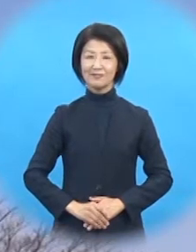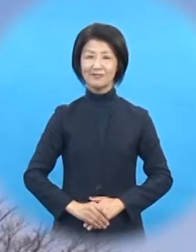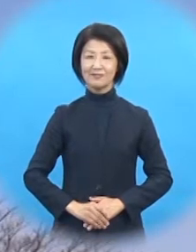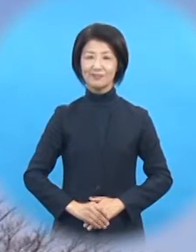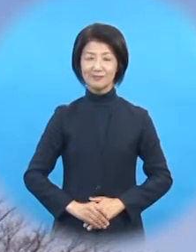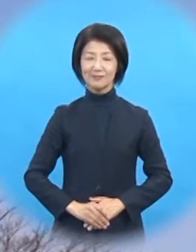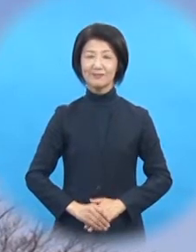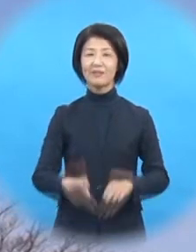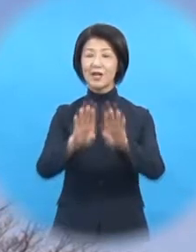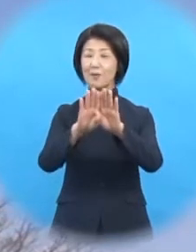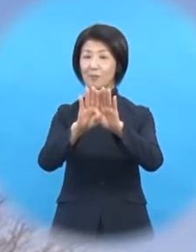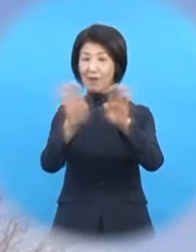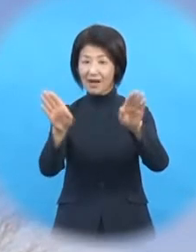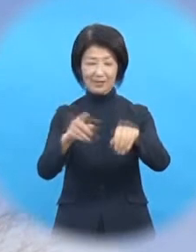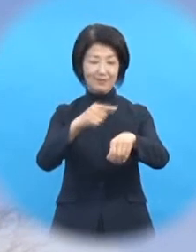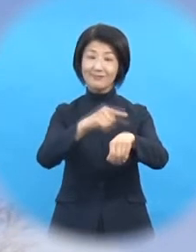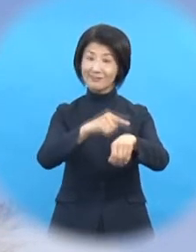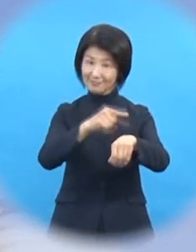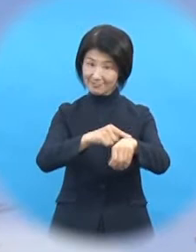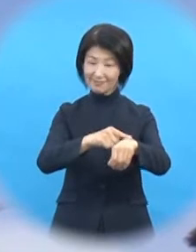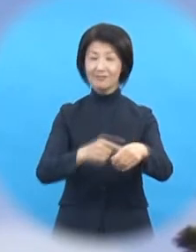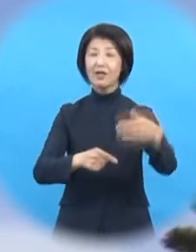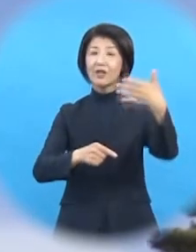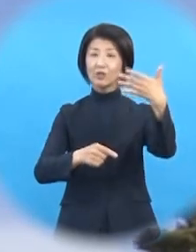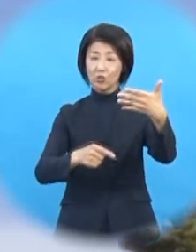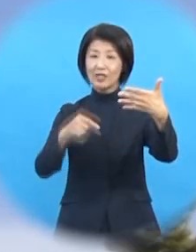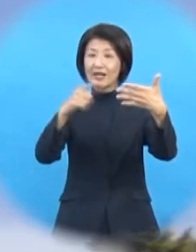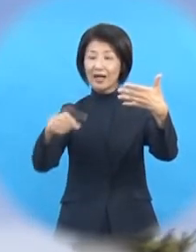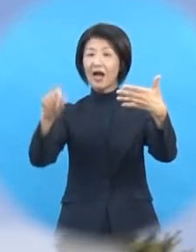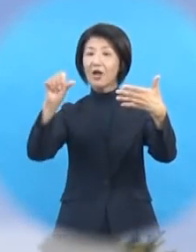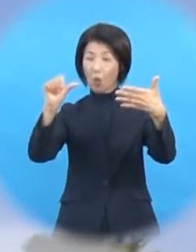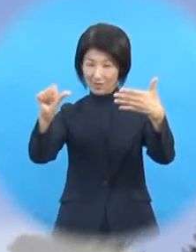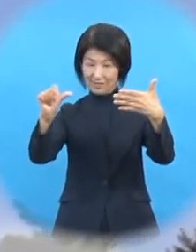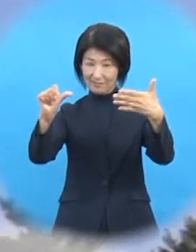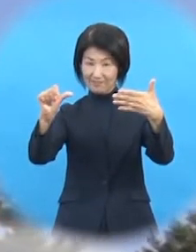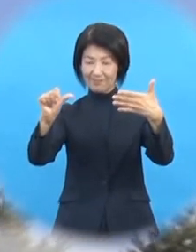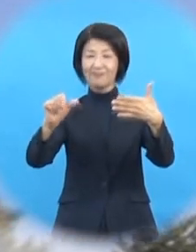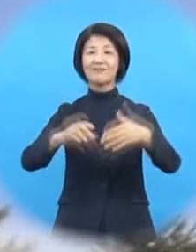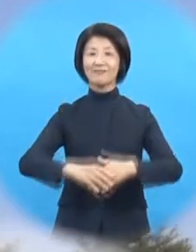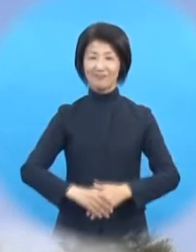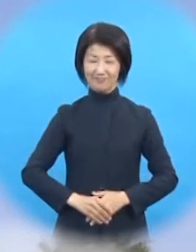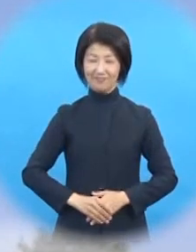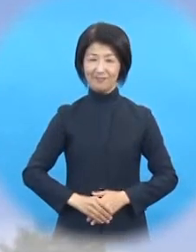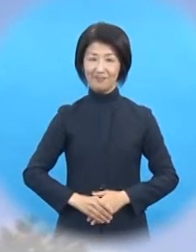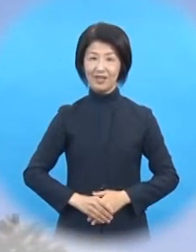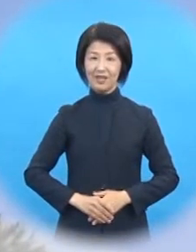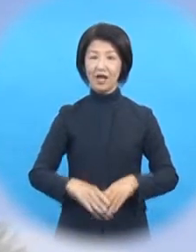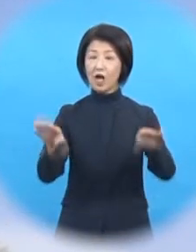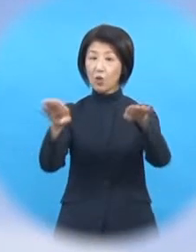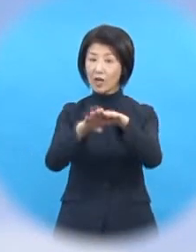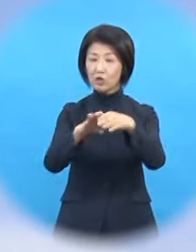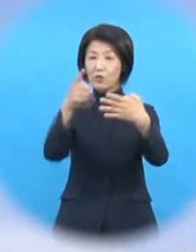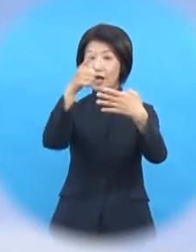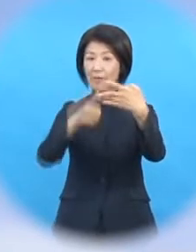藤野国茶の都ミュージアムの開館時間は午前9時から午後5時まで。休館日は